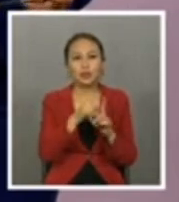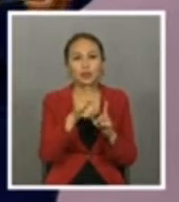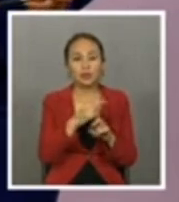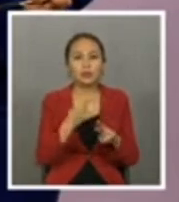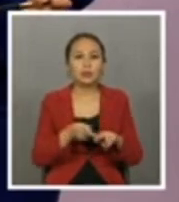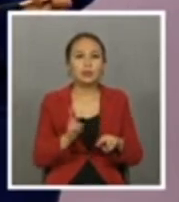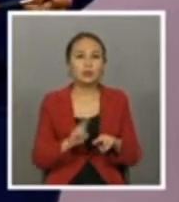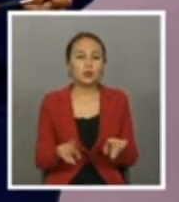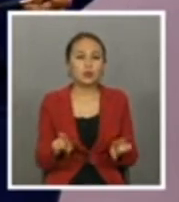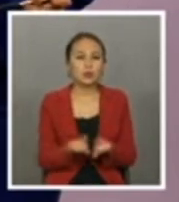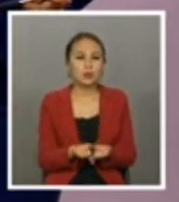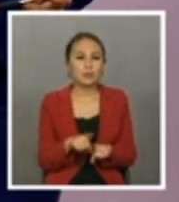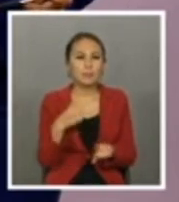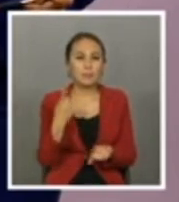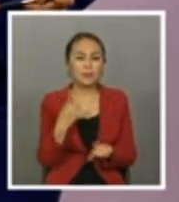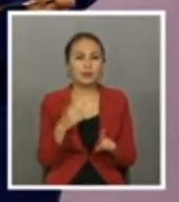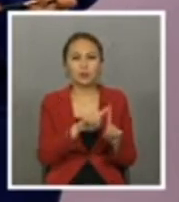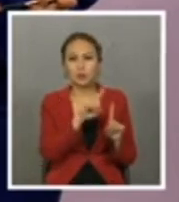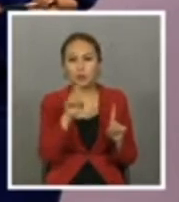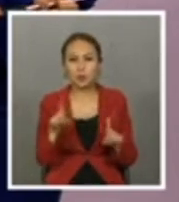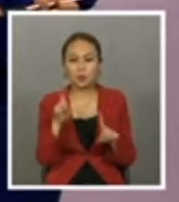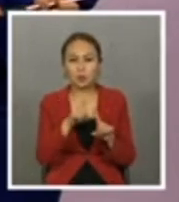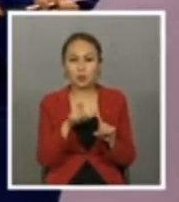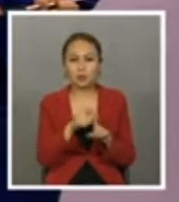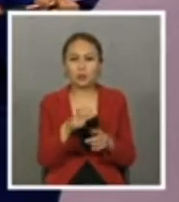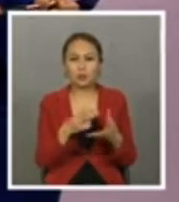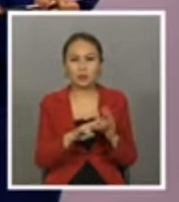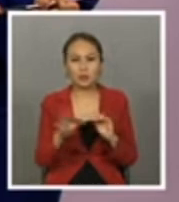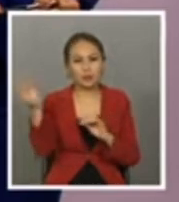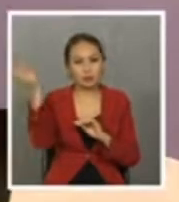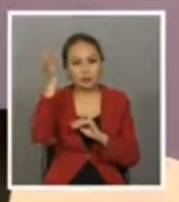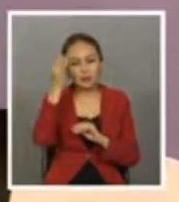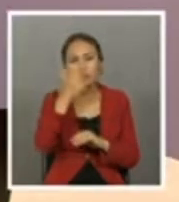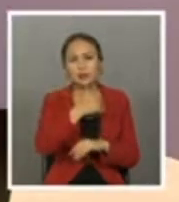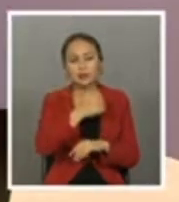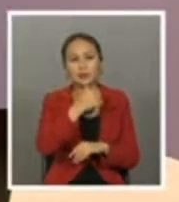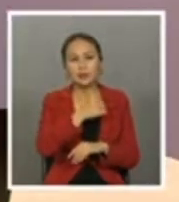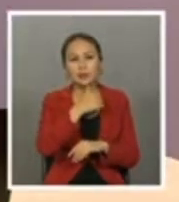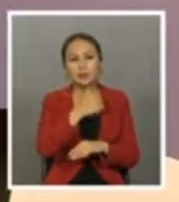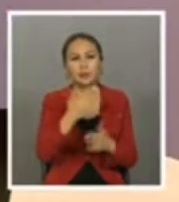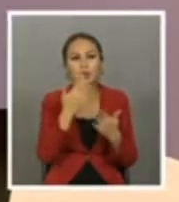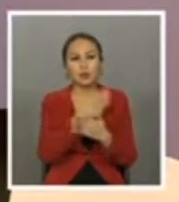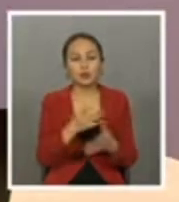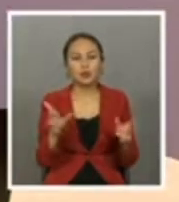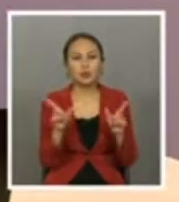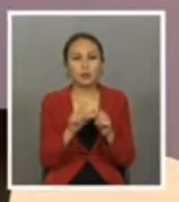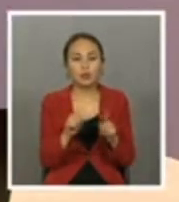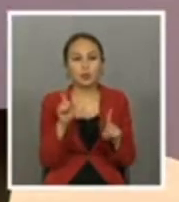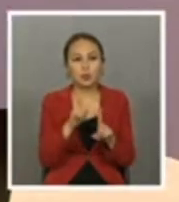дегеніміз бір түбірден тұратын сөздер екенін естеріңе салайын. Мұндағы түбірлес сөздер: